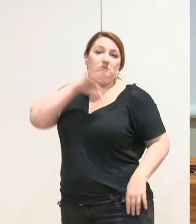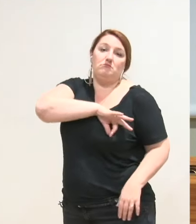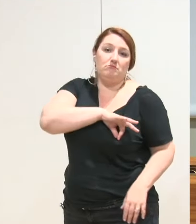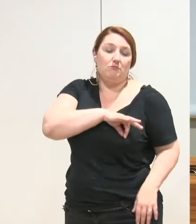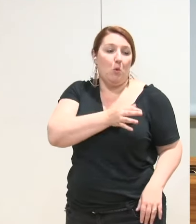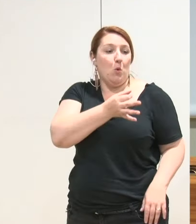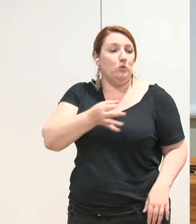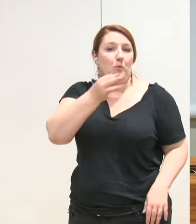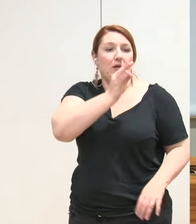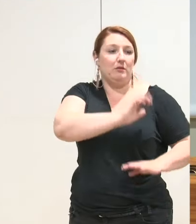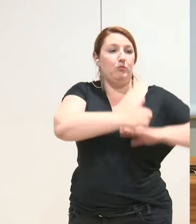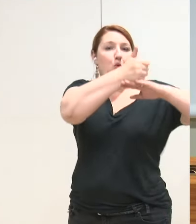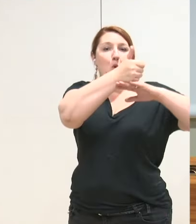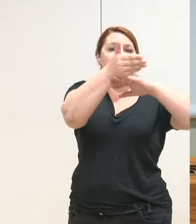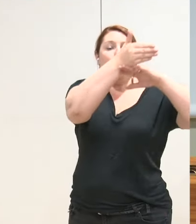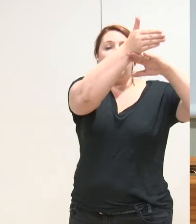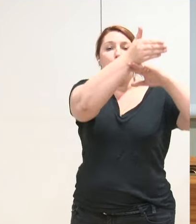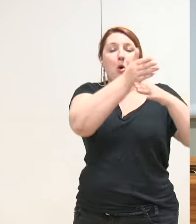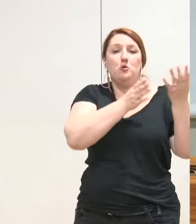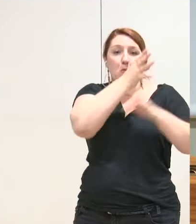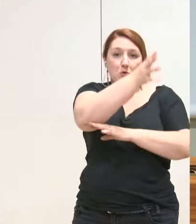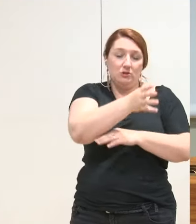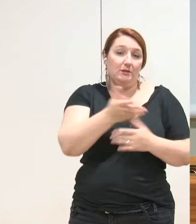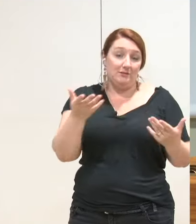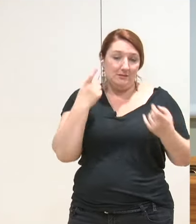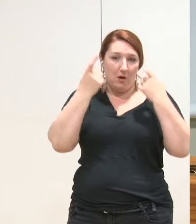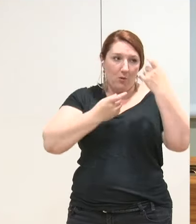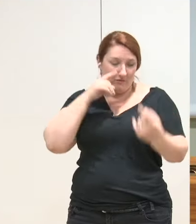que nous avons devant nous sur cette espace